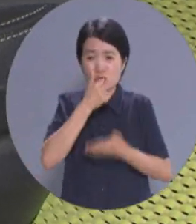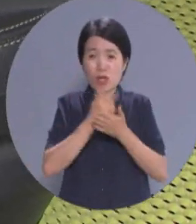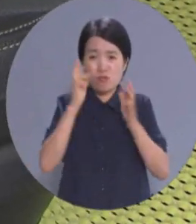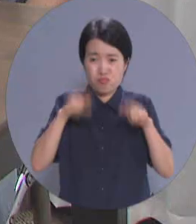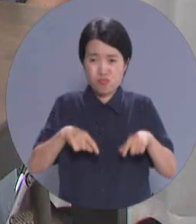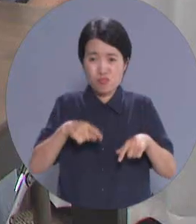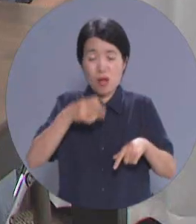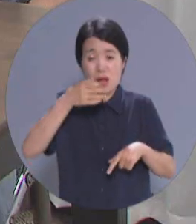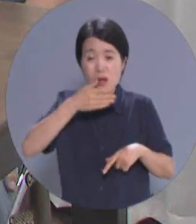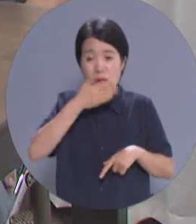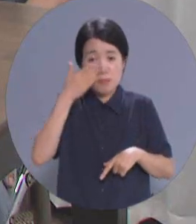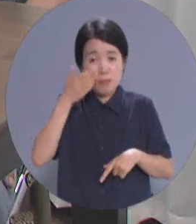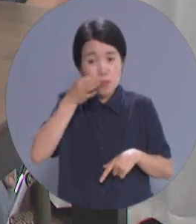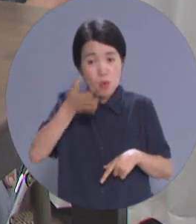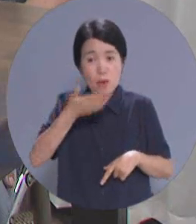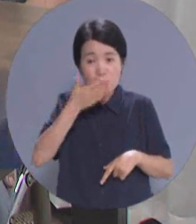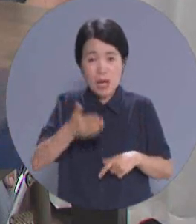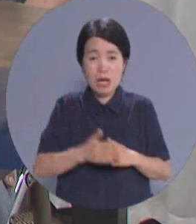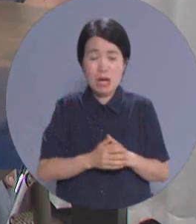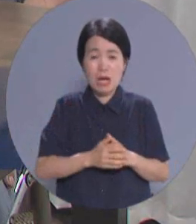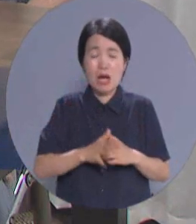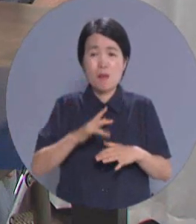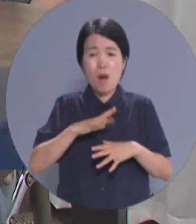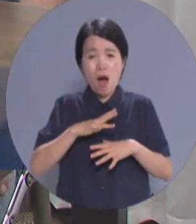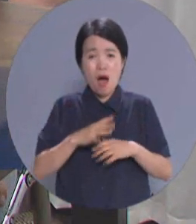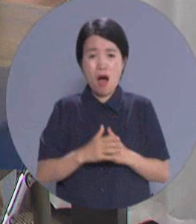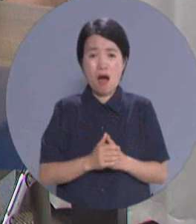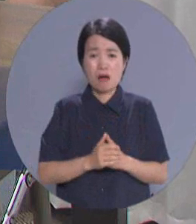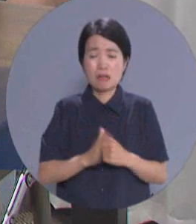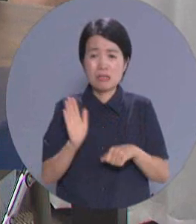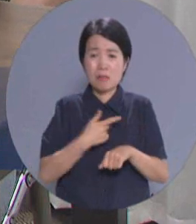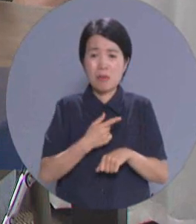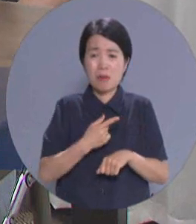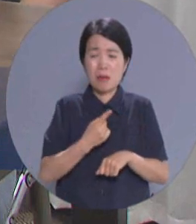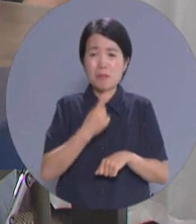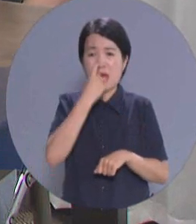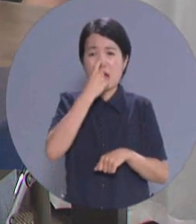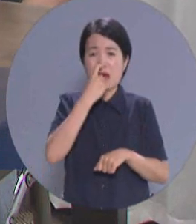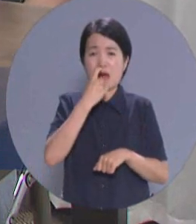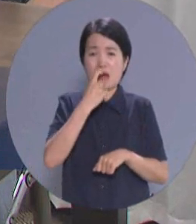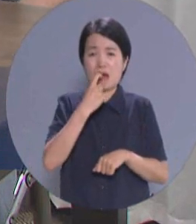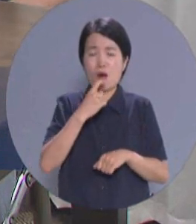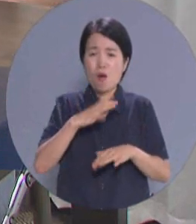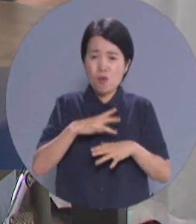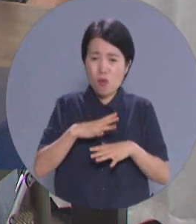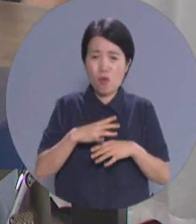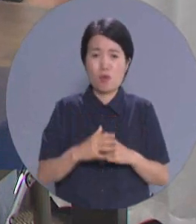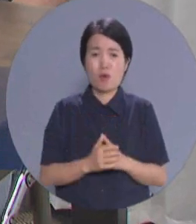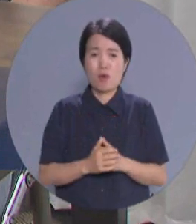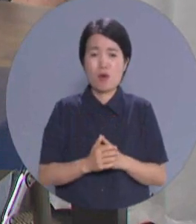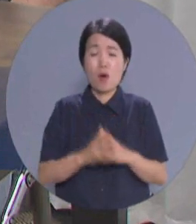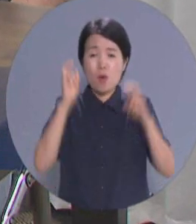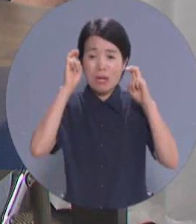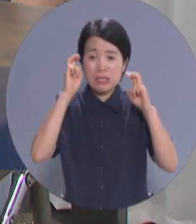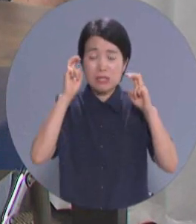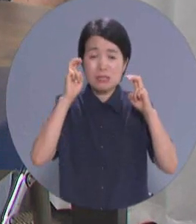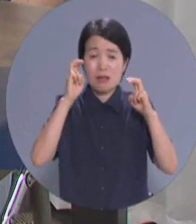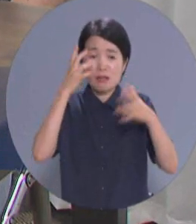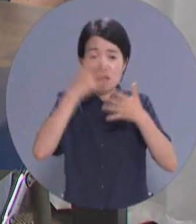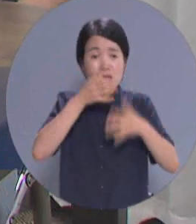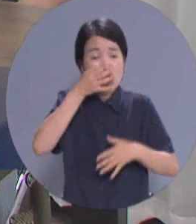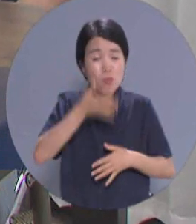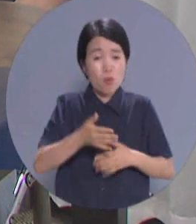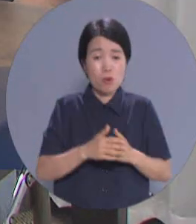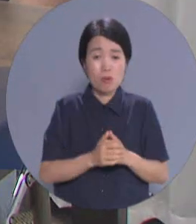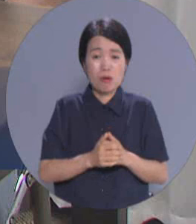있었습니다. 세상 무서운데 이거 잘못 걸리는 거 아닌가. 무섭잖아요. 회사에서는 요 영상